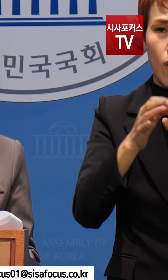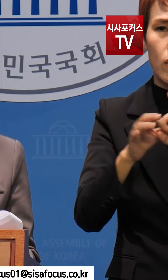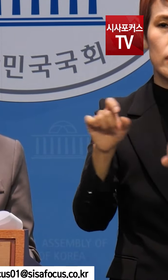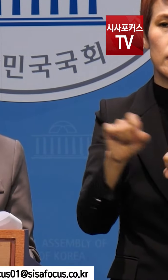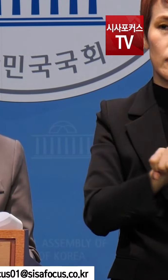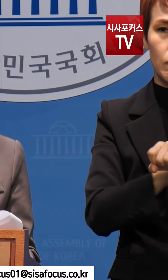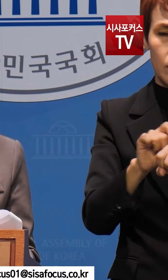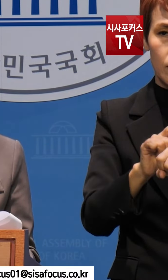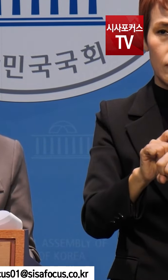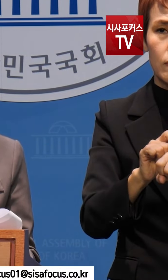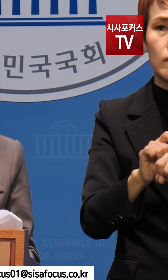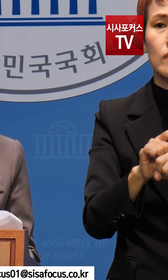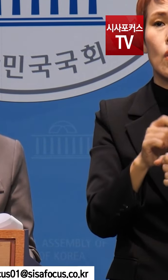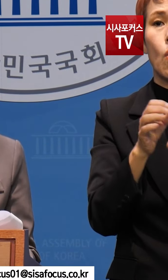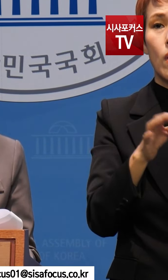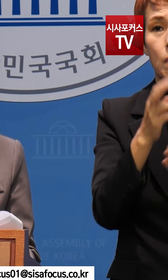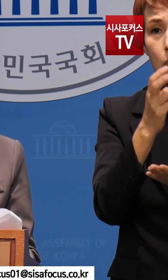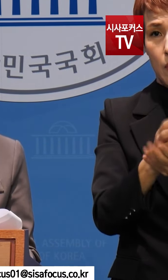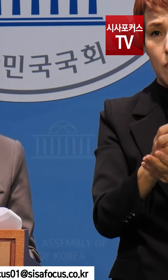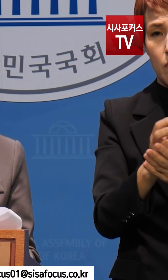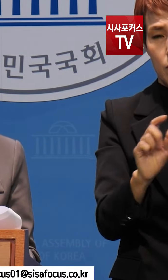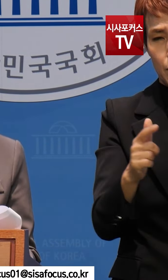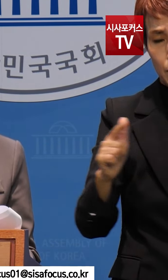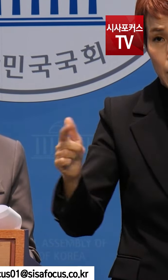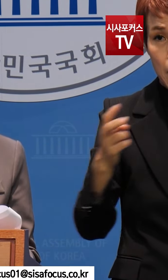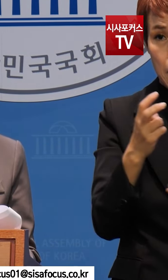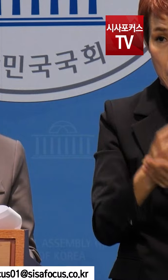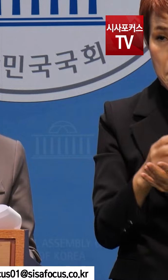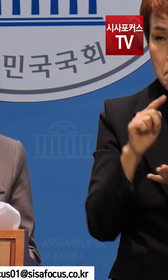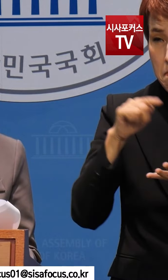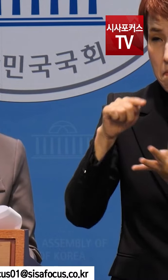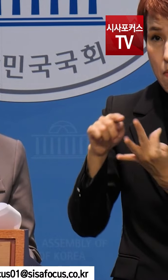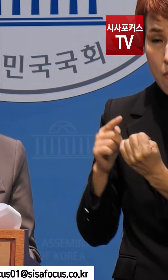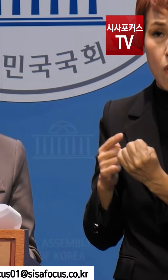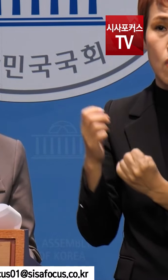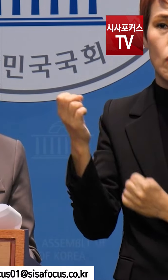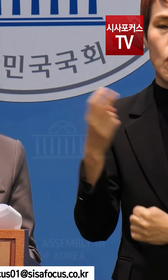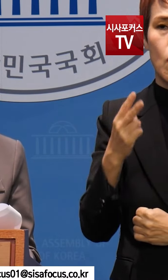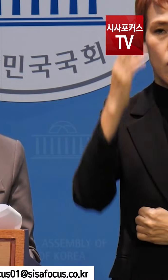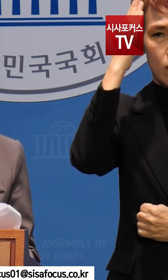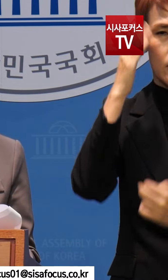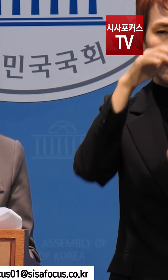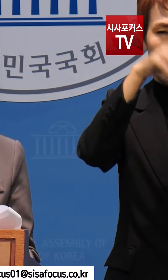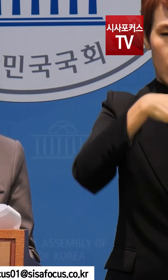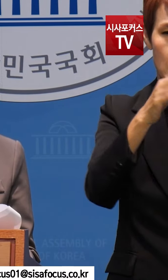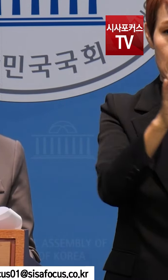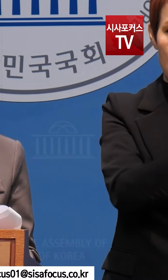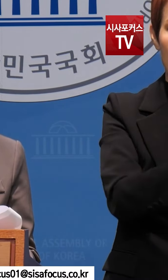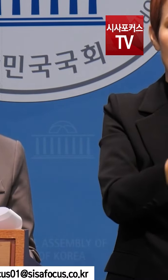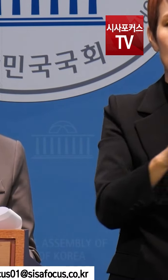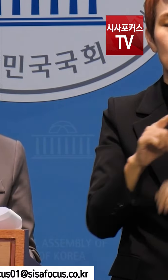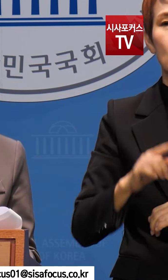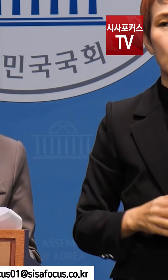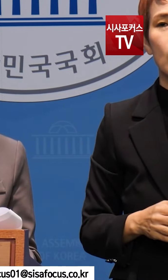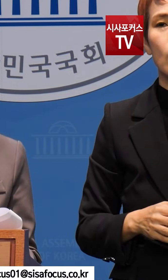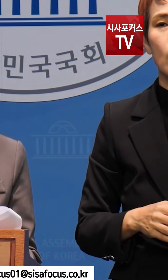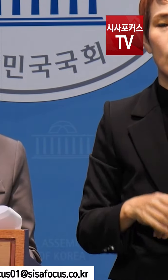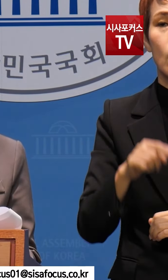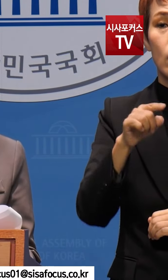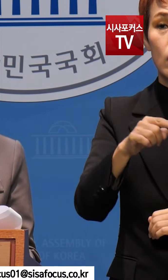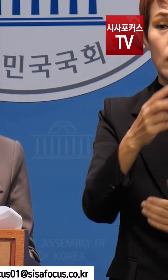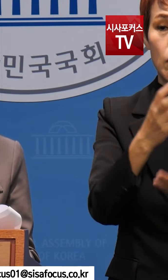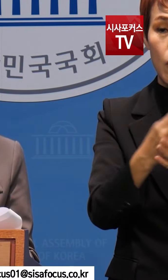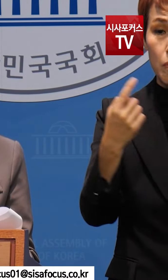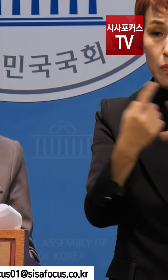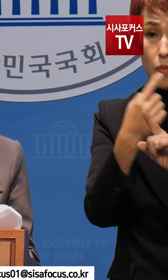태양광 보급 촉진 사법 등 기존에 발휘한 법들 이외에도 탈석 탄과 화성연료 감축을 위한 법 제도적